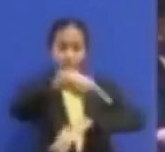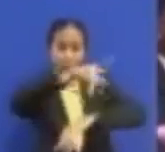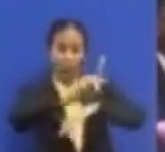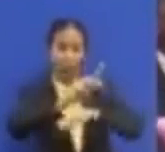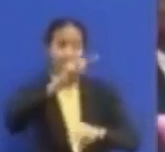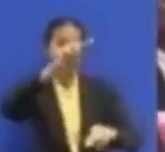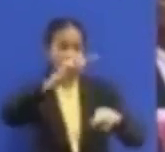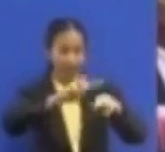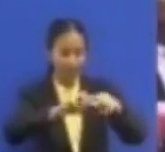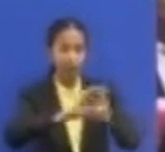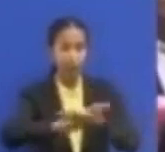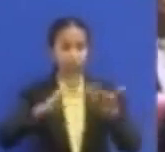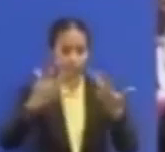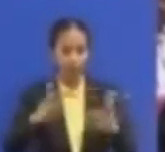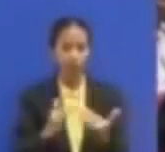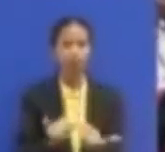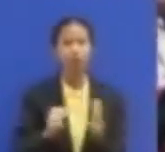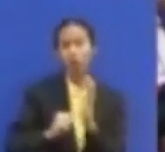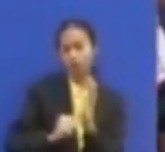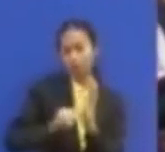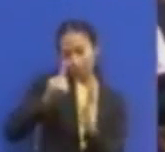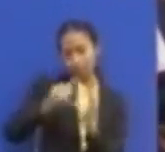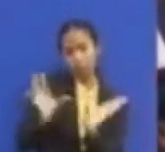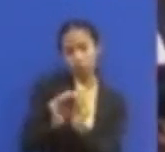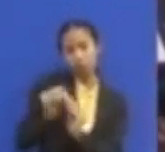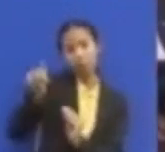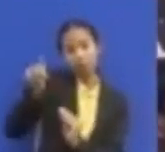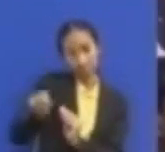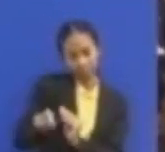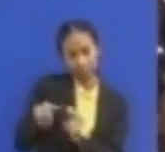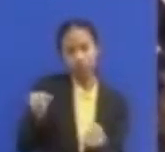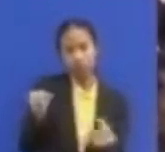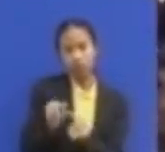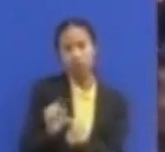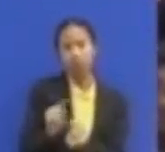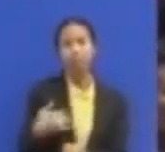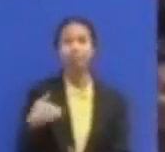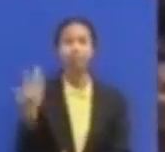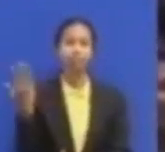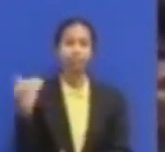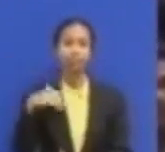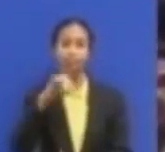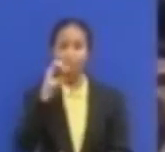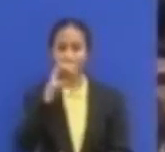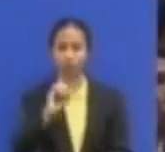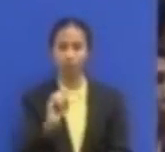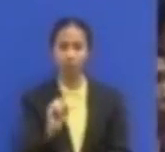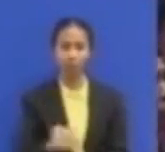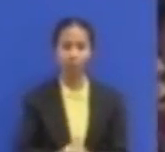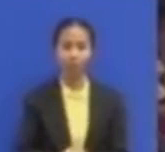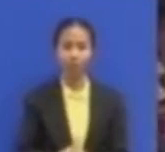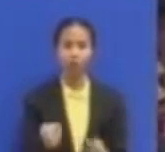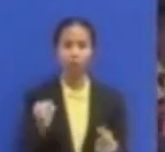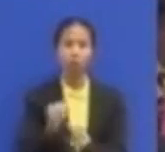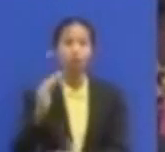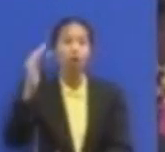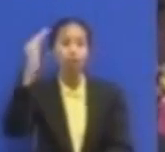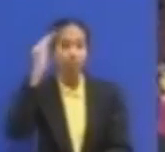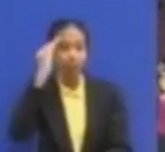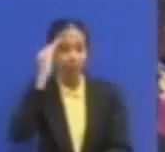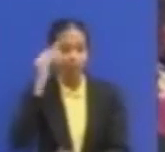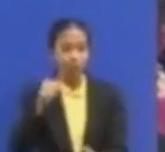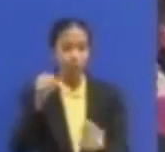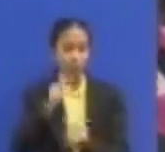แล้วเนี่ยก็จะเริ่มต้นแล้วครับทั้งในเรื่องของการอย่างที่ผมบอกกับคุณอัญชิตาและท่านผู้ชมไปในการรับทราบพระบรมราชโองการ